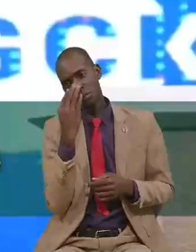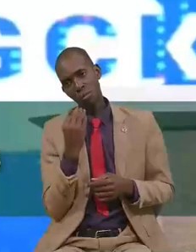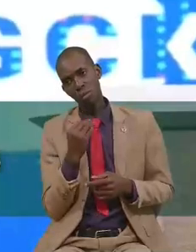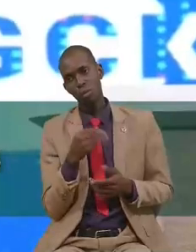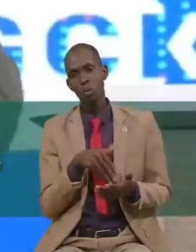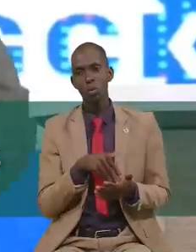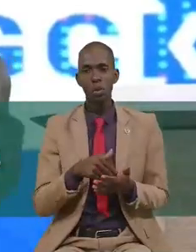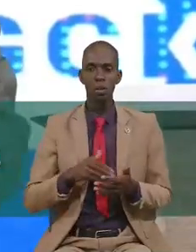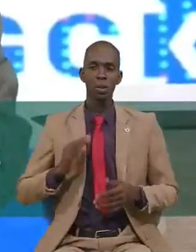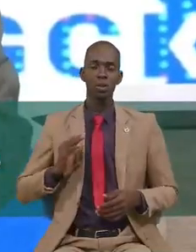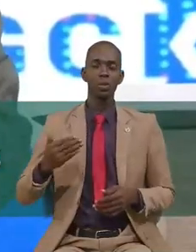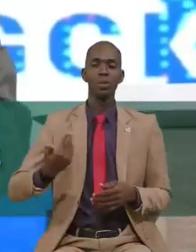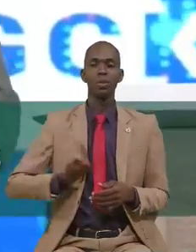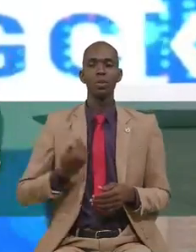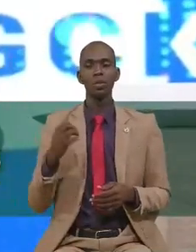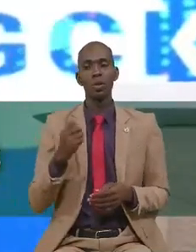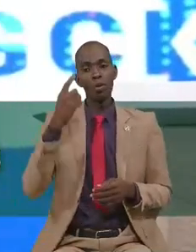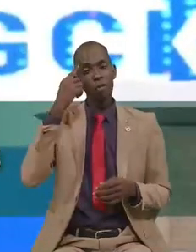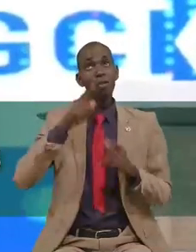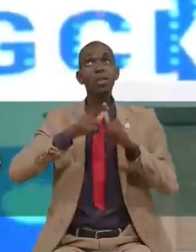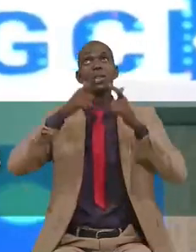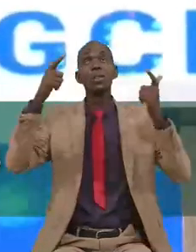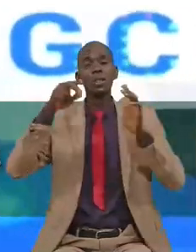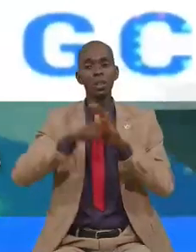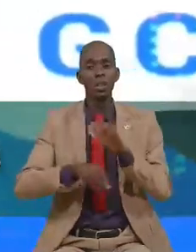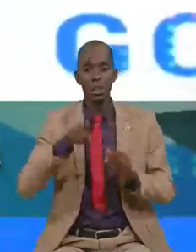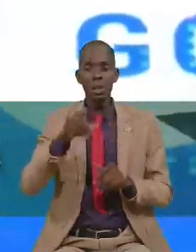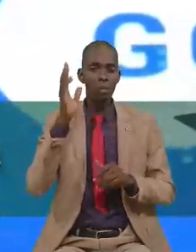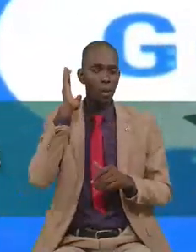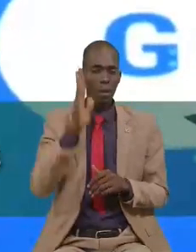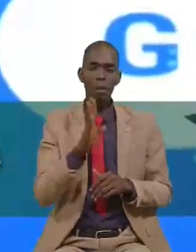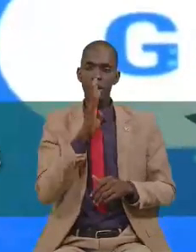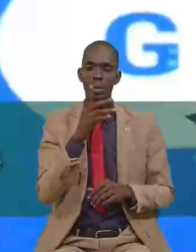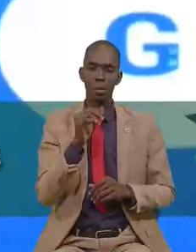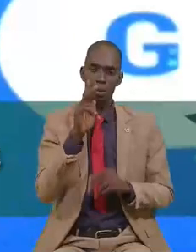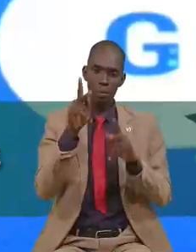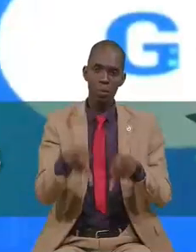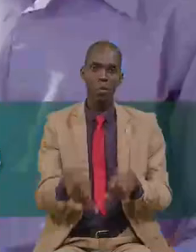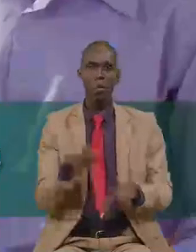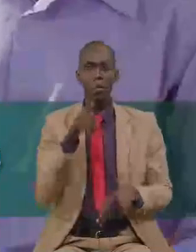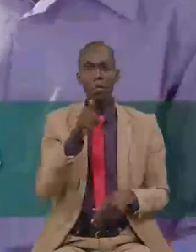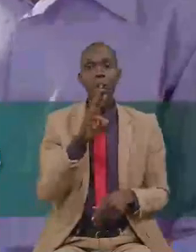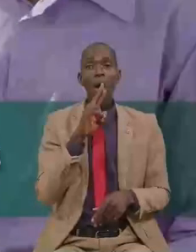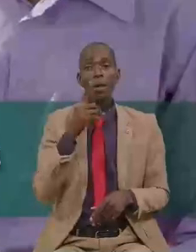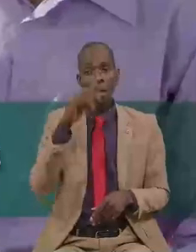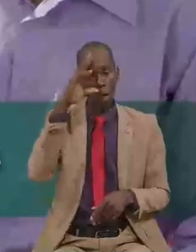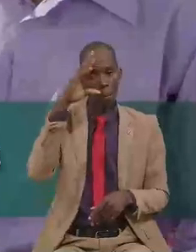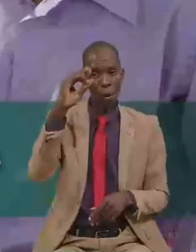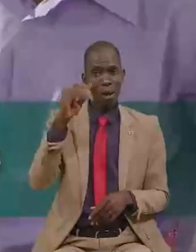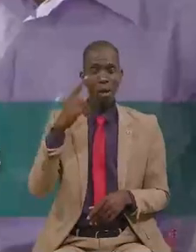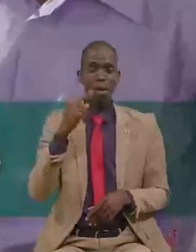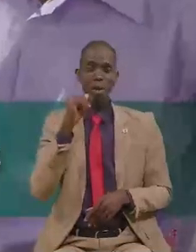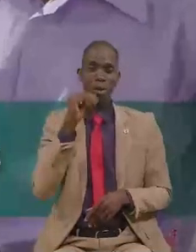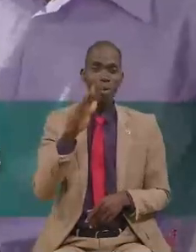pour les exploits. C'est toi l'homme. C'est toi la femme. Le Seigneur